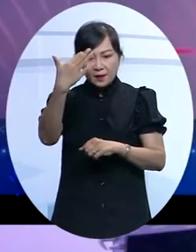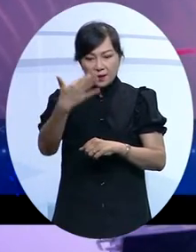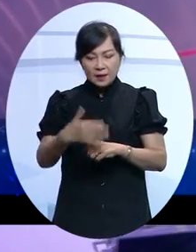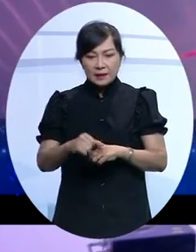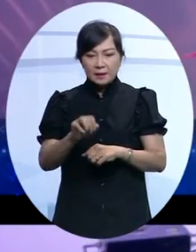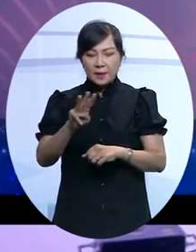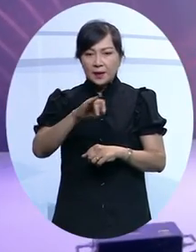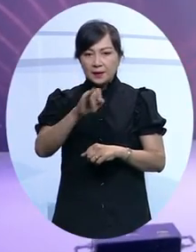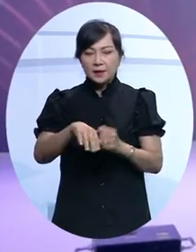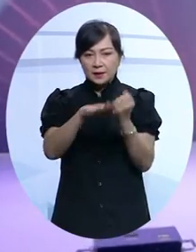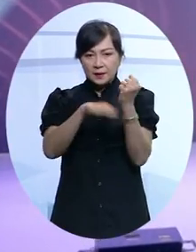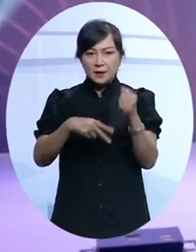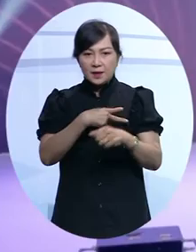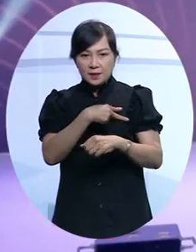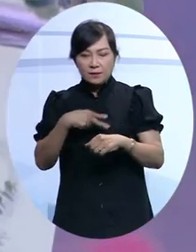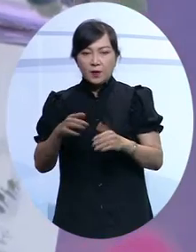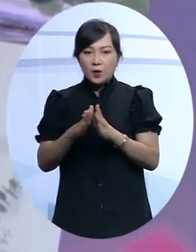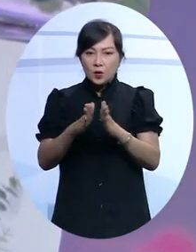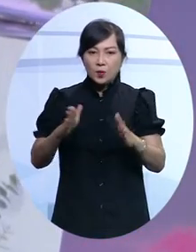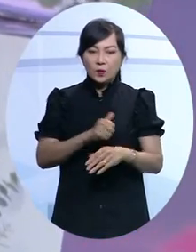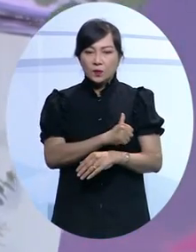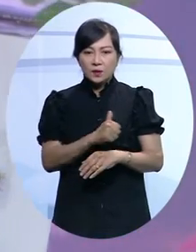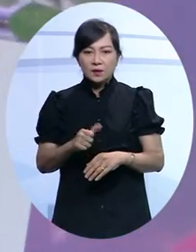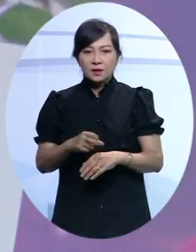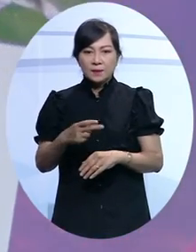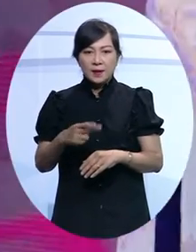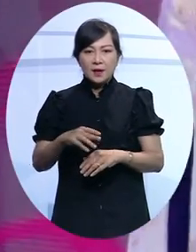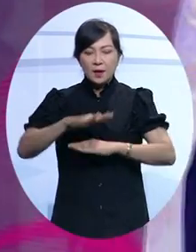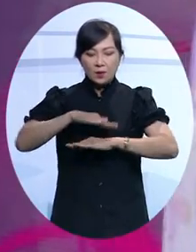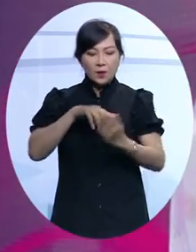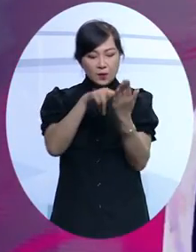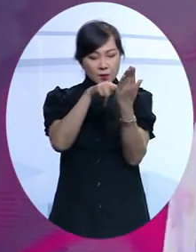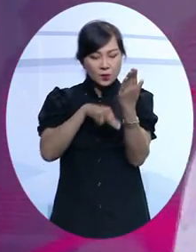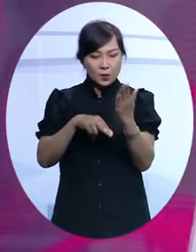trên cả nước, với số nhân viên lên đến hàng ngàn người. Cirilla là kết quả nghiên